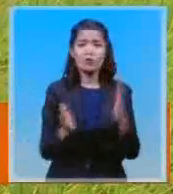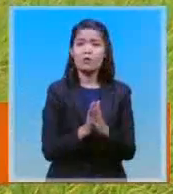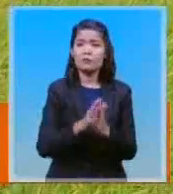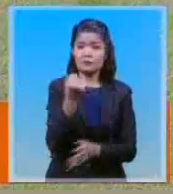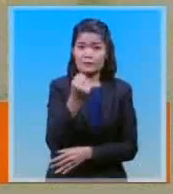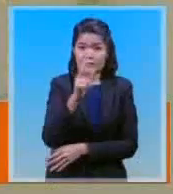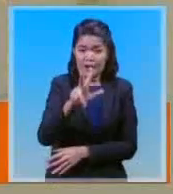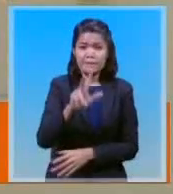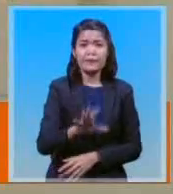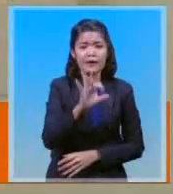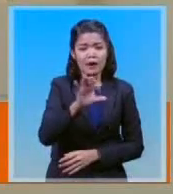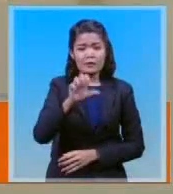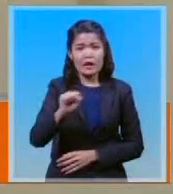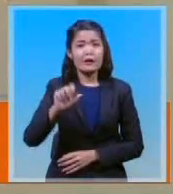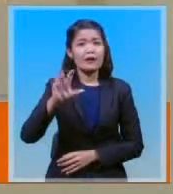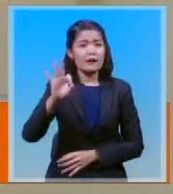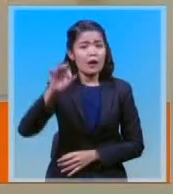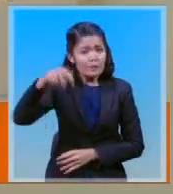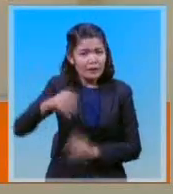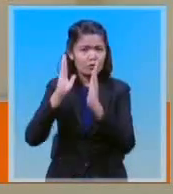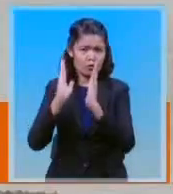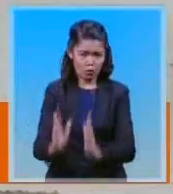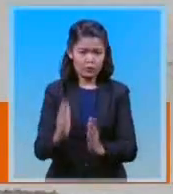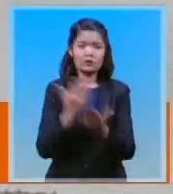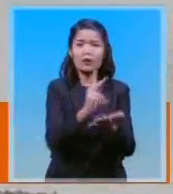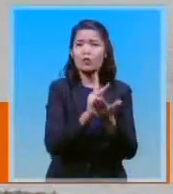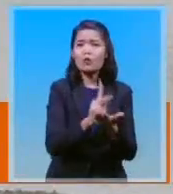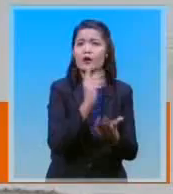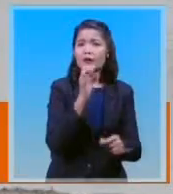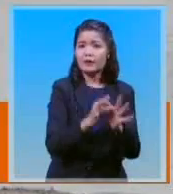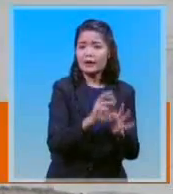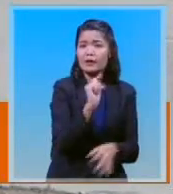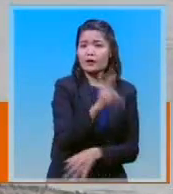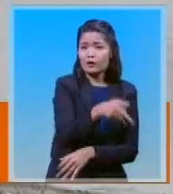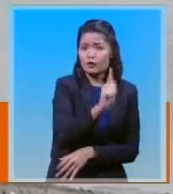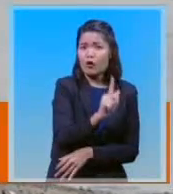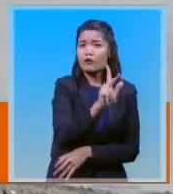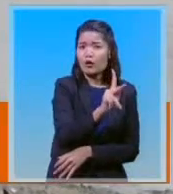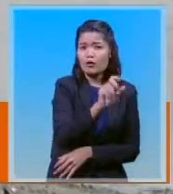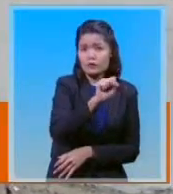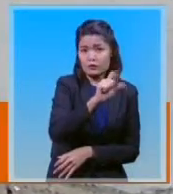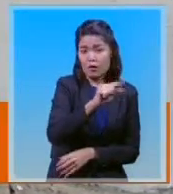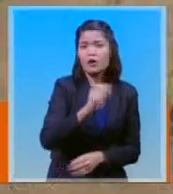ที่อยู่กับพ.ศ.ขณะนี้จะลดกับพี่ให้ 1ปีครับที่